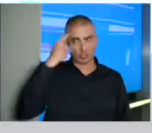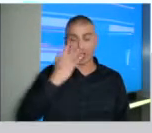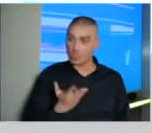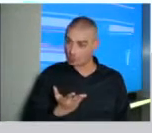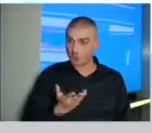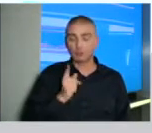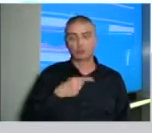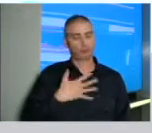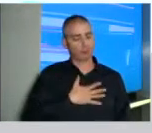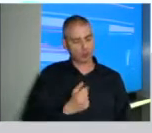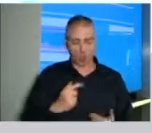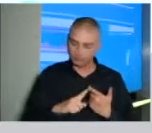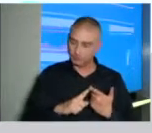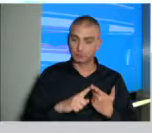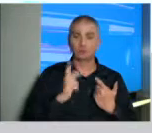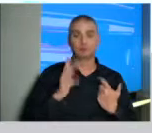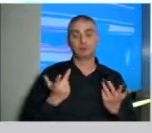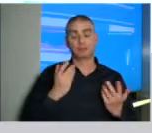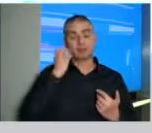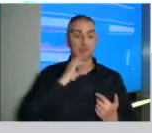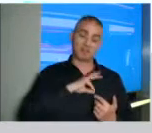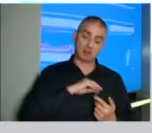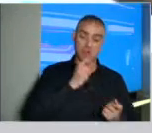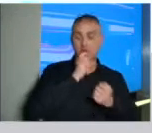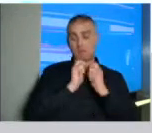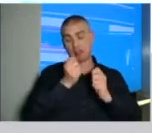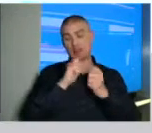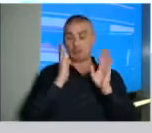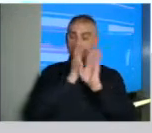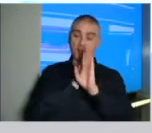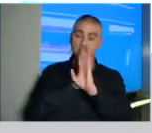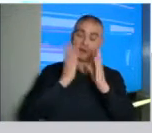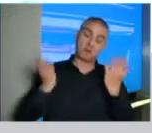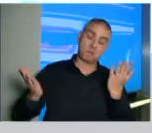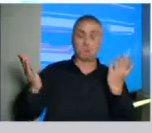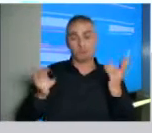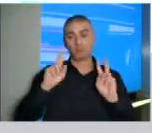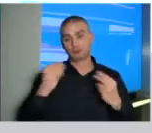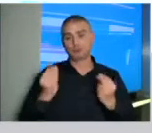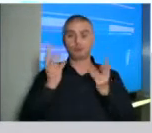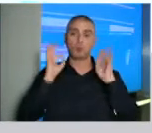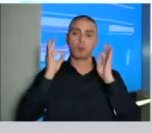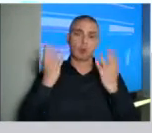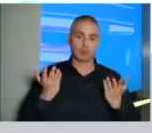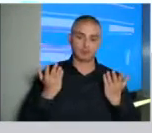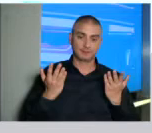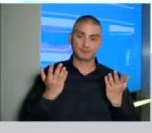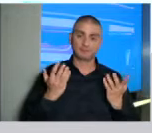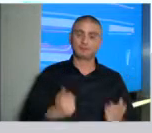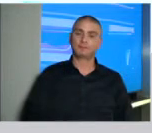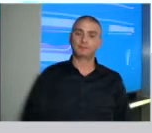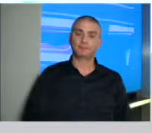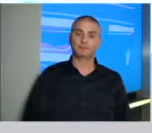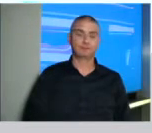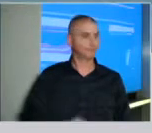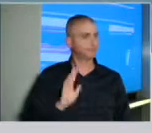יש בו נועזות, יש בו אביגדור ליברמן מרעיין מחבל, יש פה משהו מיוחד.